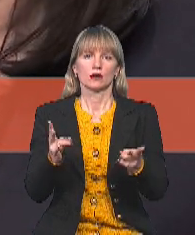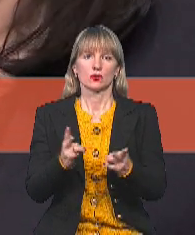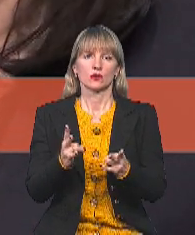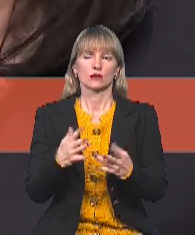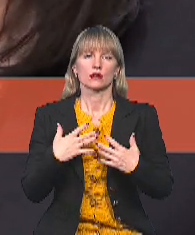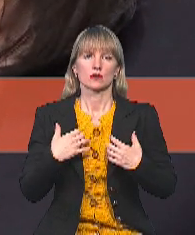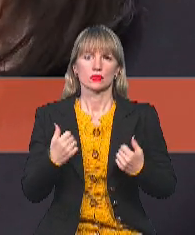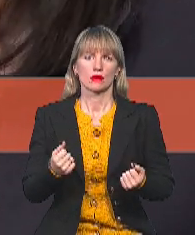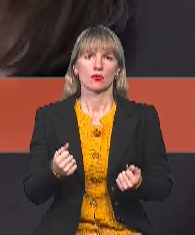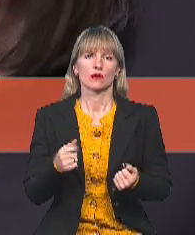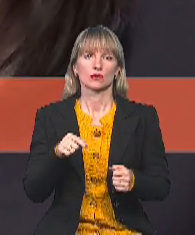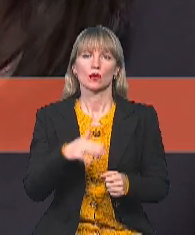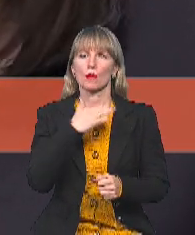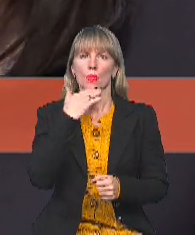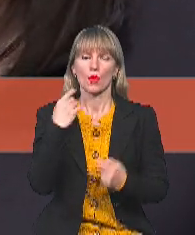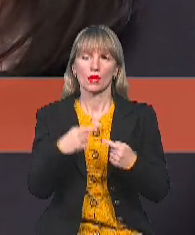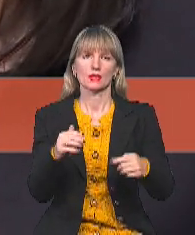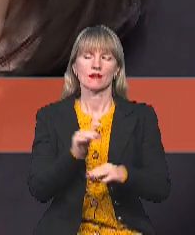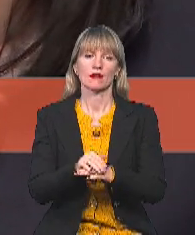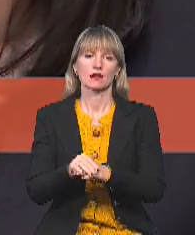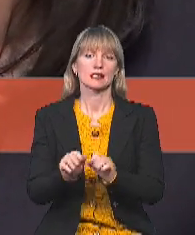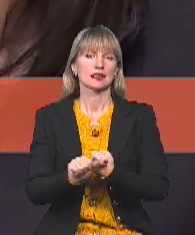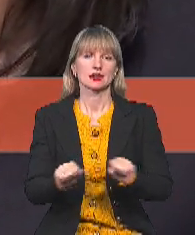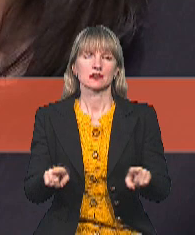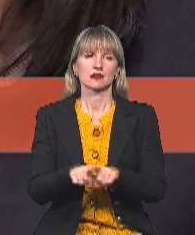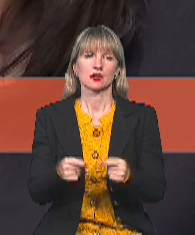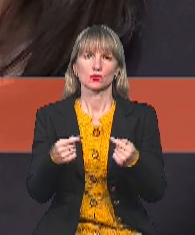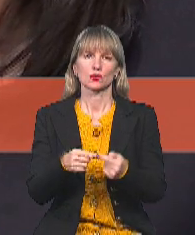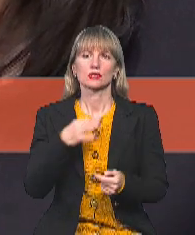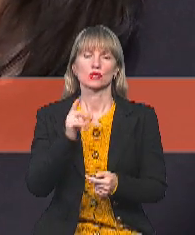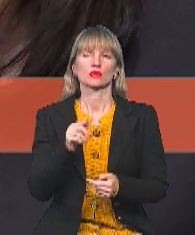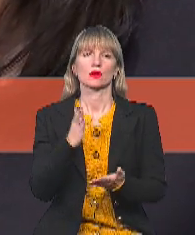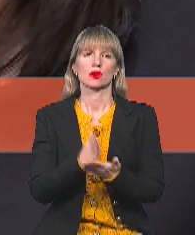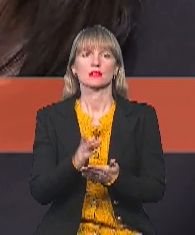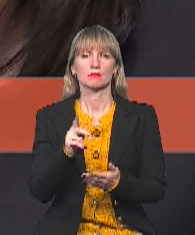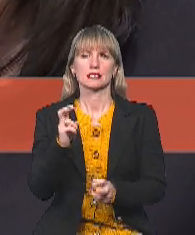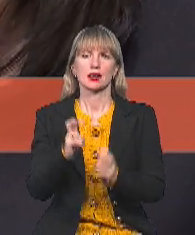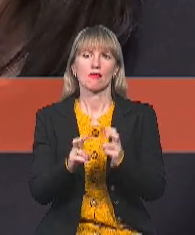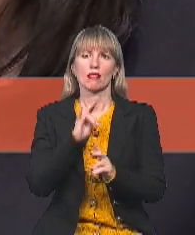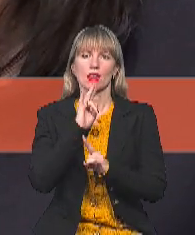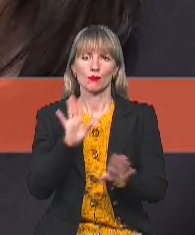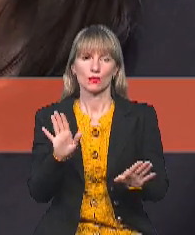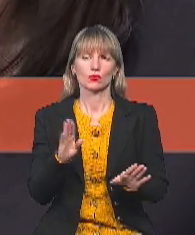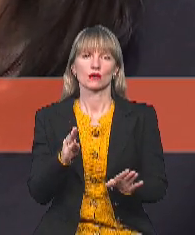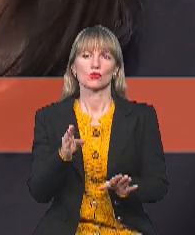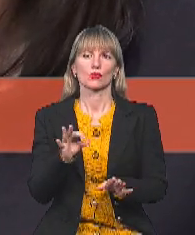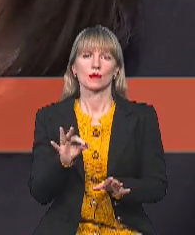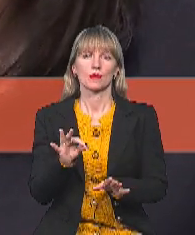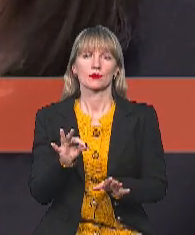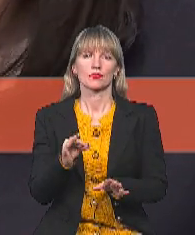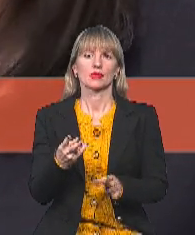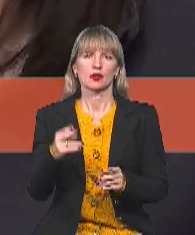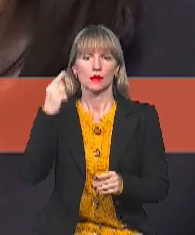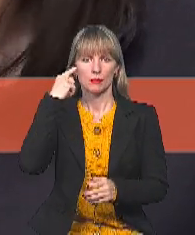здоровий спосіб. Тут много факторів, да. Нельзя так однозначно сказати, що от, якщо заводів не буде, то есть, ну, от